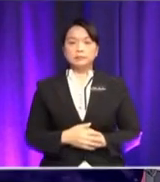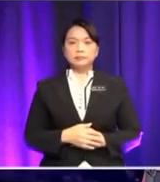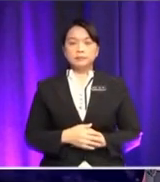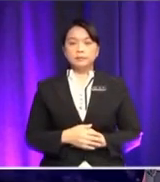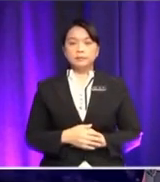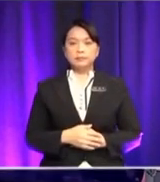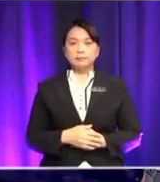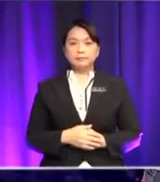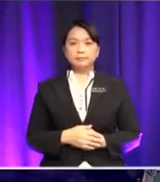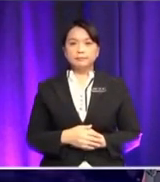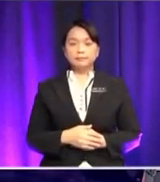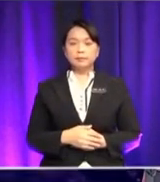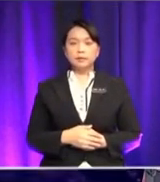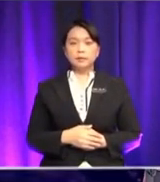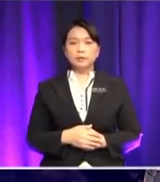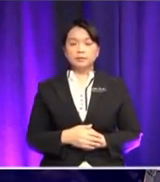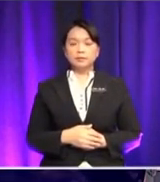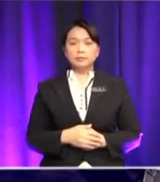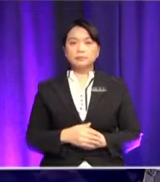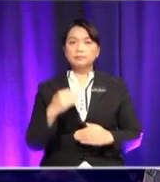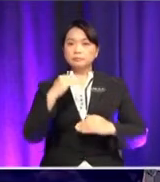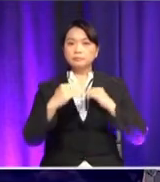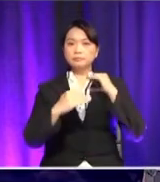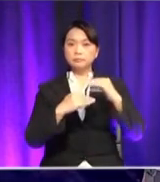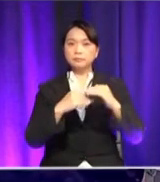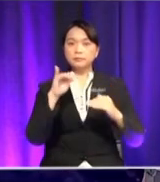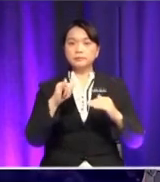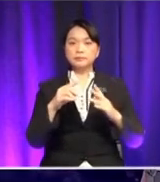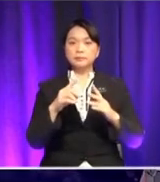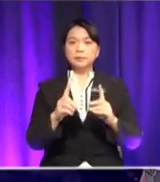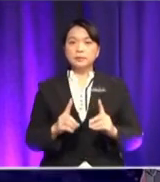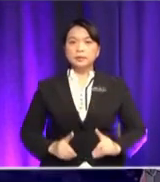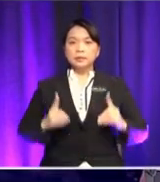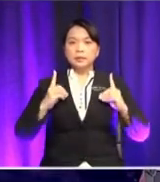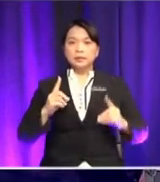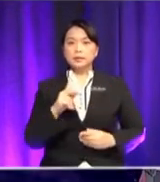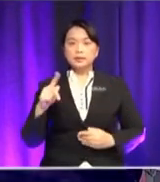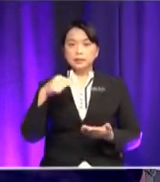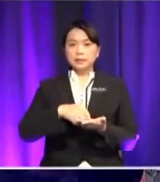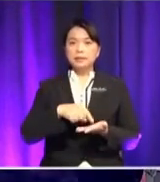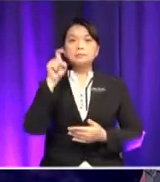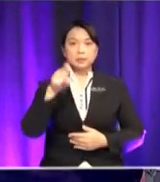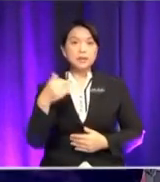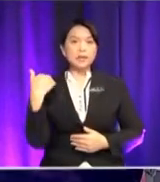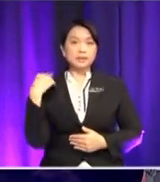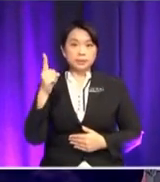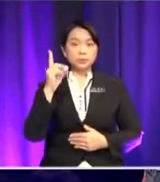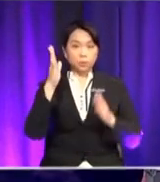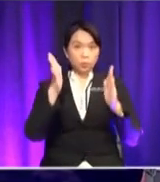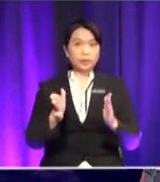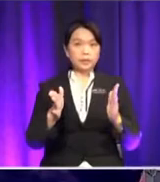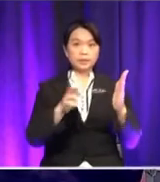disebalik bangunan yang kita didirikan ini Tentunya ada seseorang yang mereka bentuk